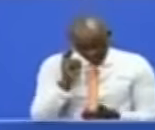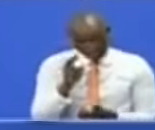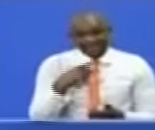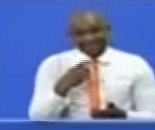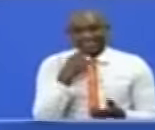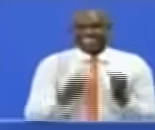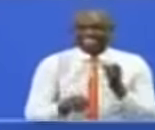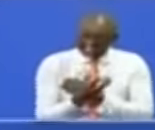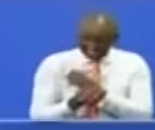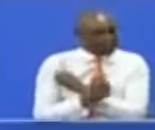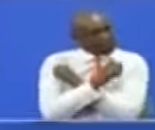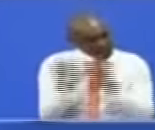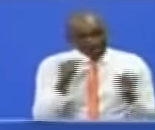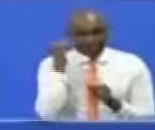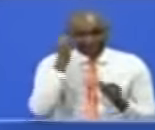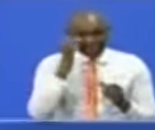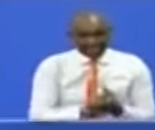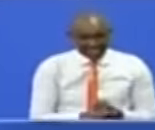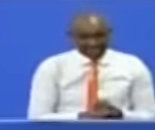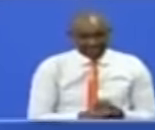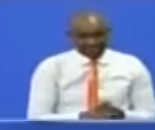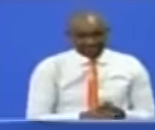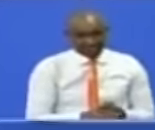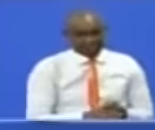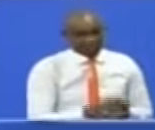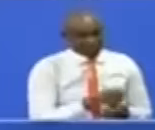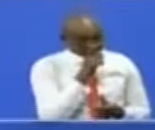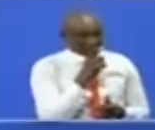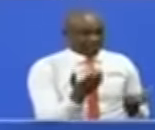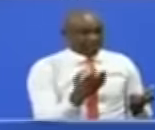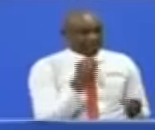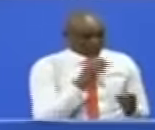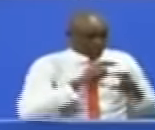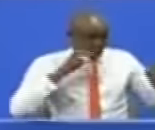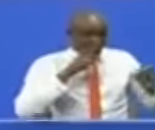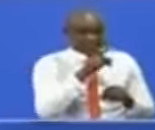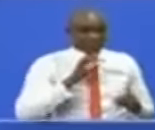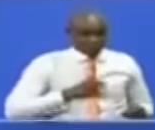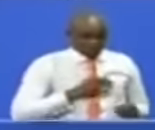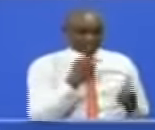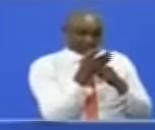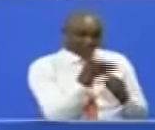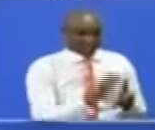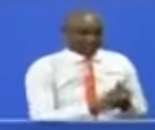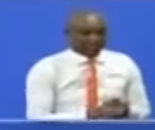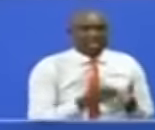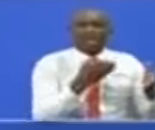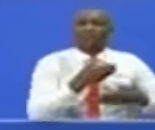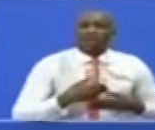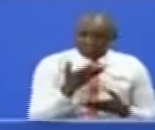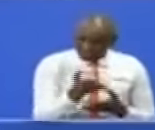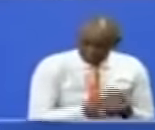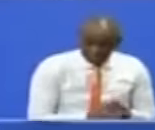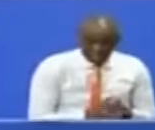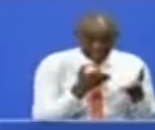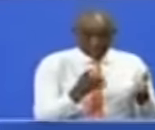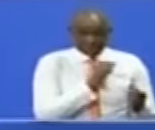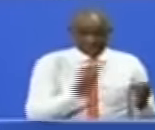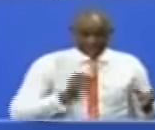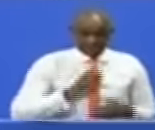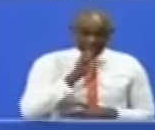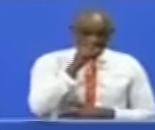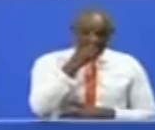Kiongozi wake. Sijui alipata wapi. Wewe atakuweka vipi? Nitamtafuta huyo mama nimuulize senator yuko wapi. Karibu sana. Ni senator wa kaunti